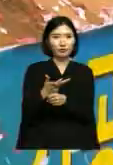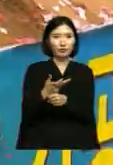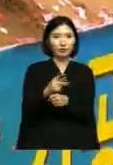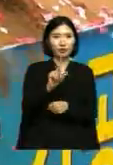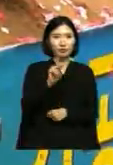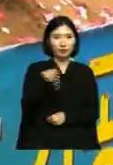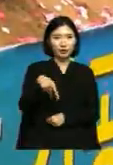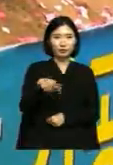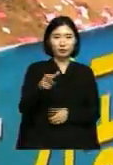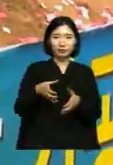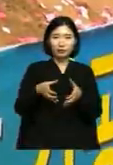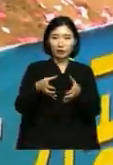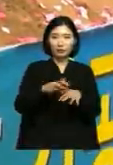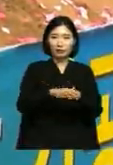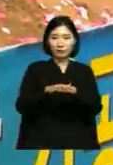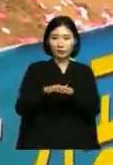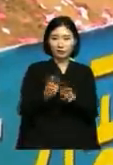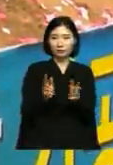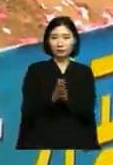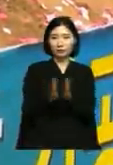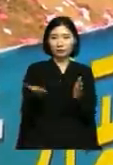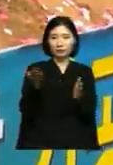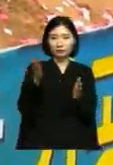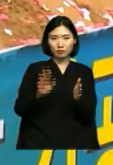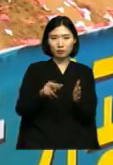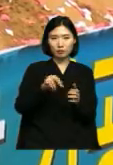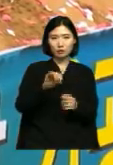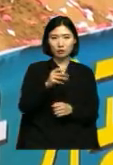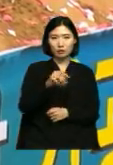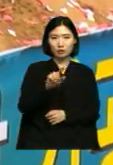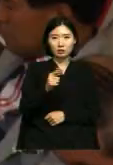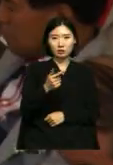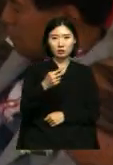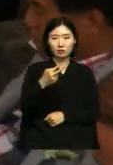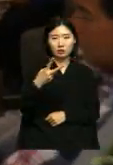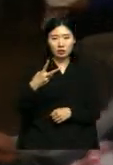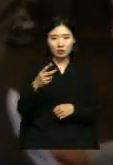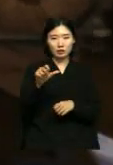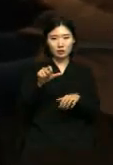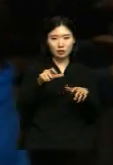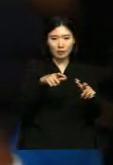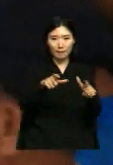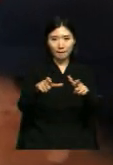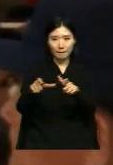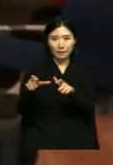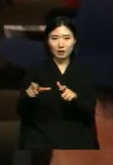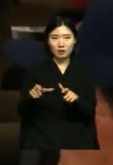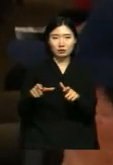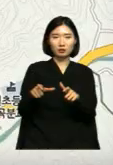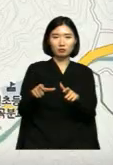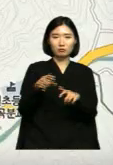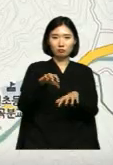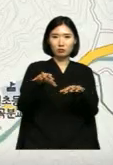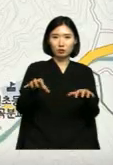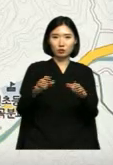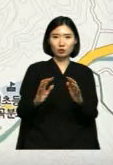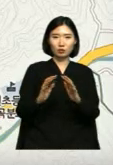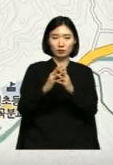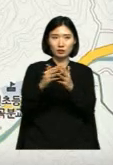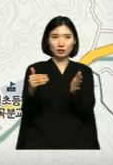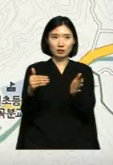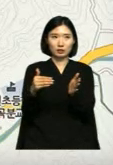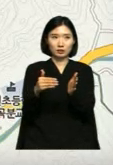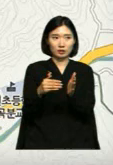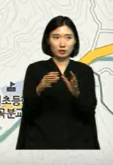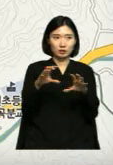LPG 배관망 사업을 시작했지만 신천 1, 2등 5개 마을에서 공사가 중단됐습니다. 당초